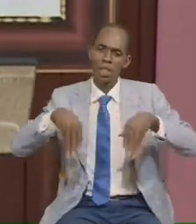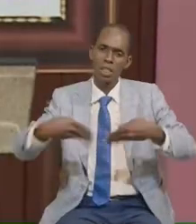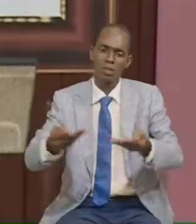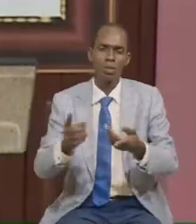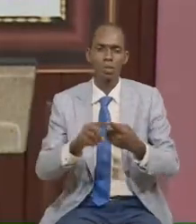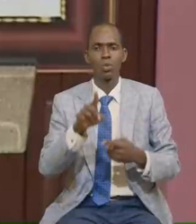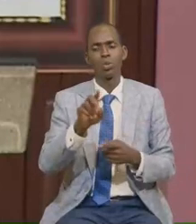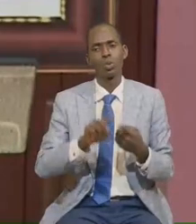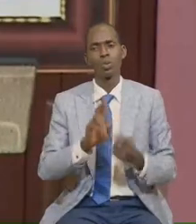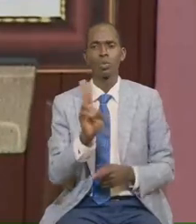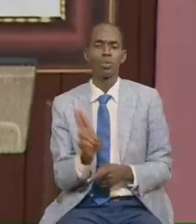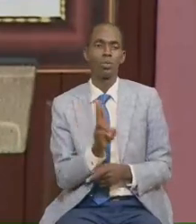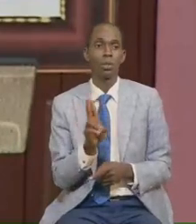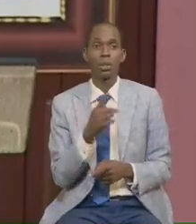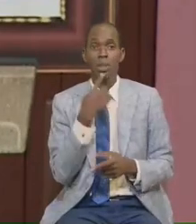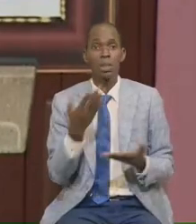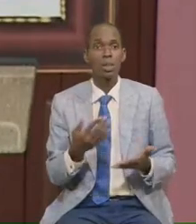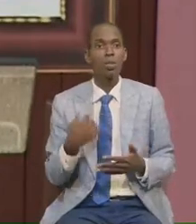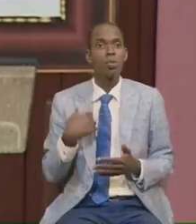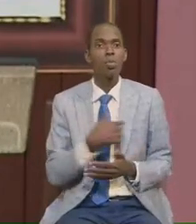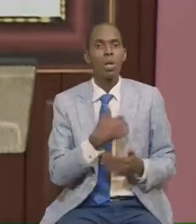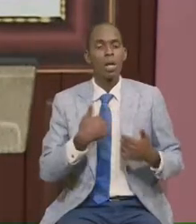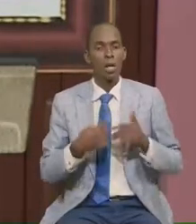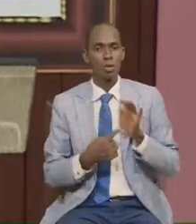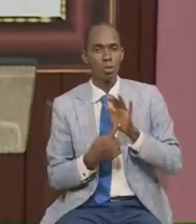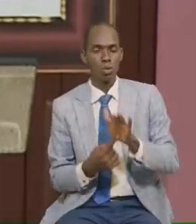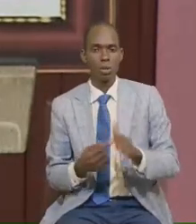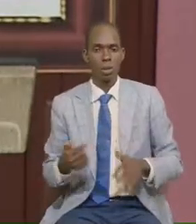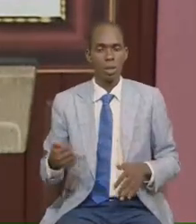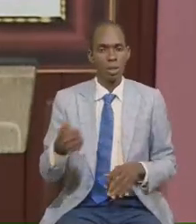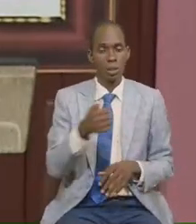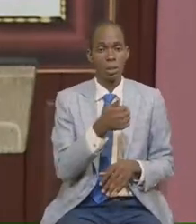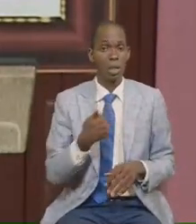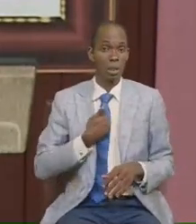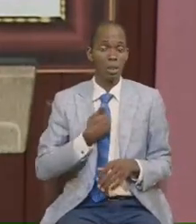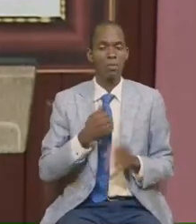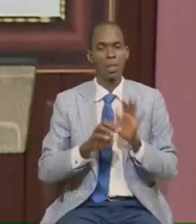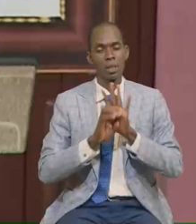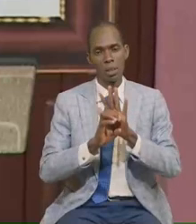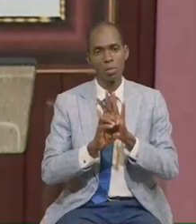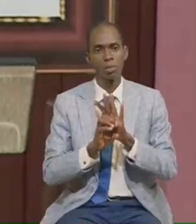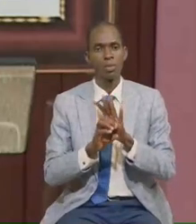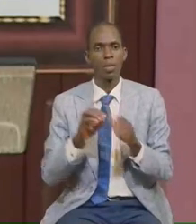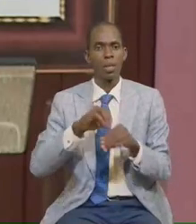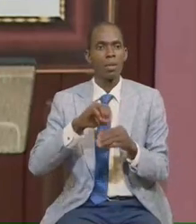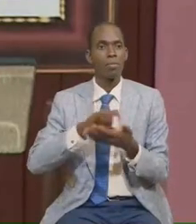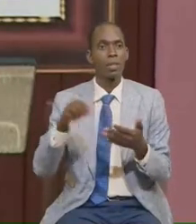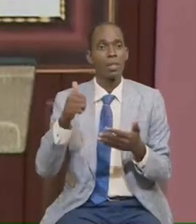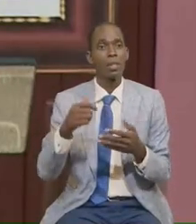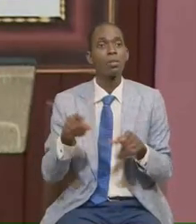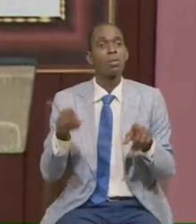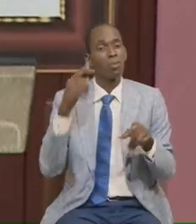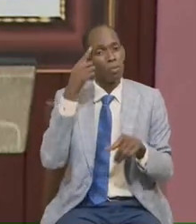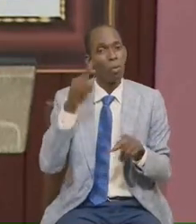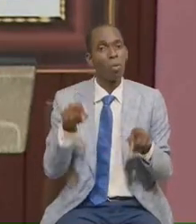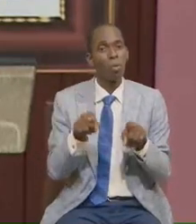non vous avez montré un exemple verset 10 car lorsque nous étions chevaux nous vous